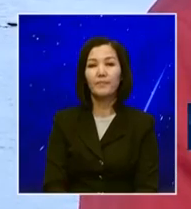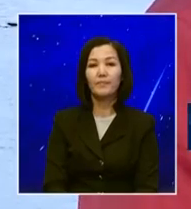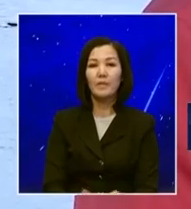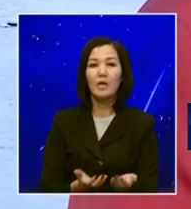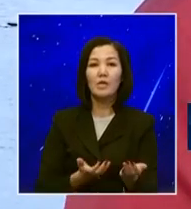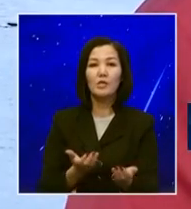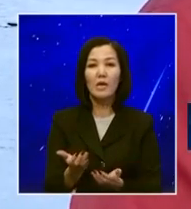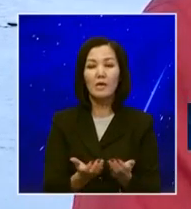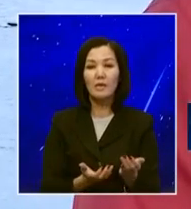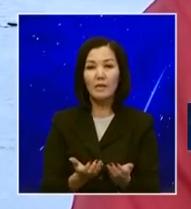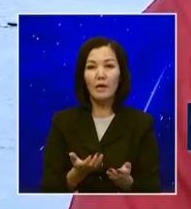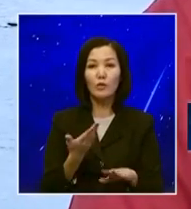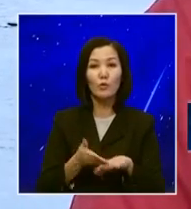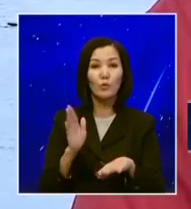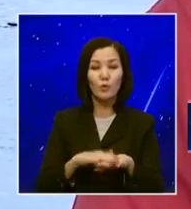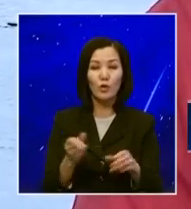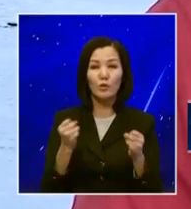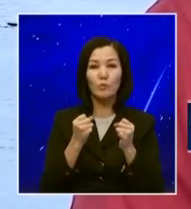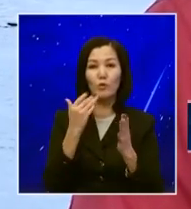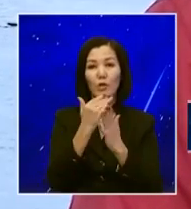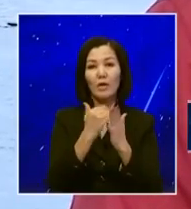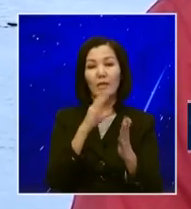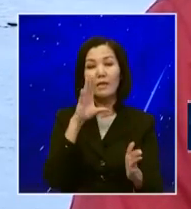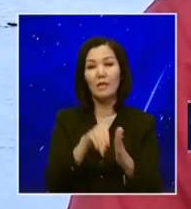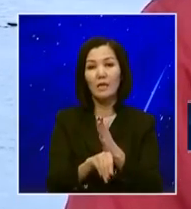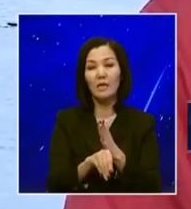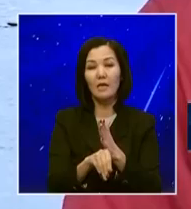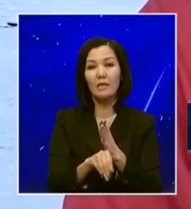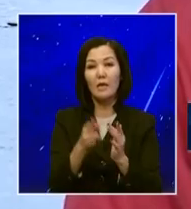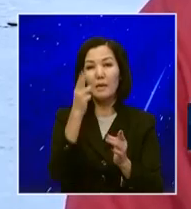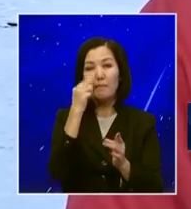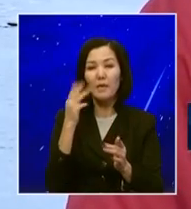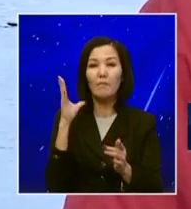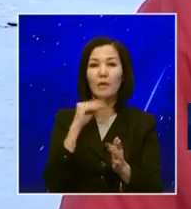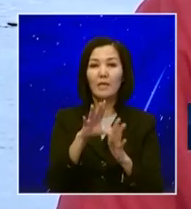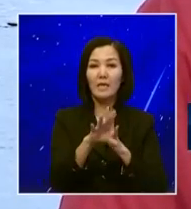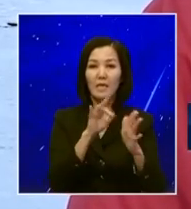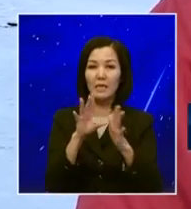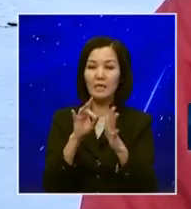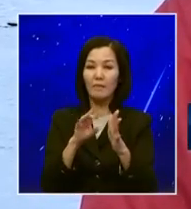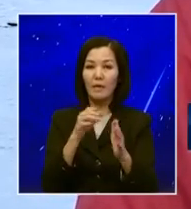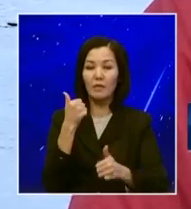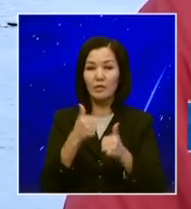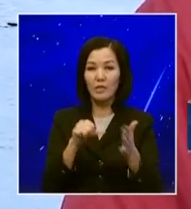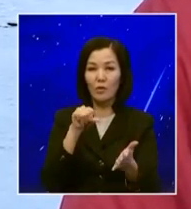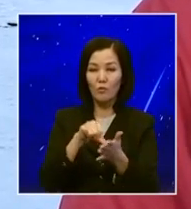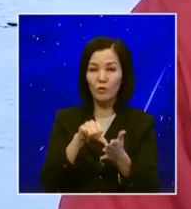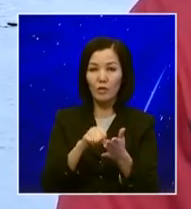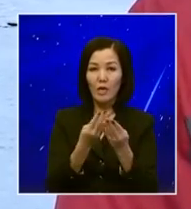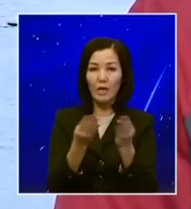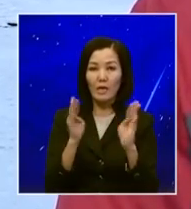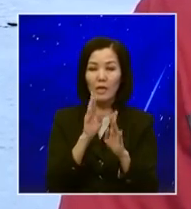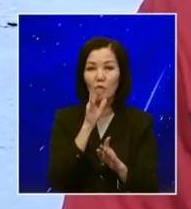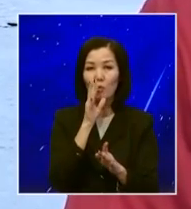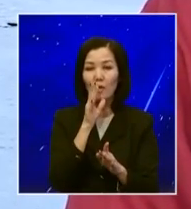Шаңғы мен қоссайыс күрделі спорт түрлеріне жатады. Сондықтан оған бейім балаларды ғана арнайы іріктеуден өткізіп, қатарымызға қостық. Карантин